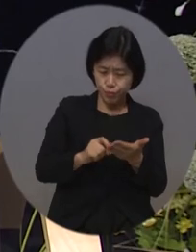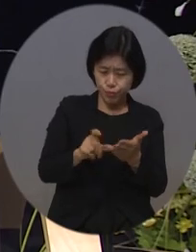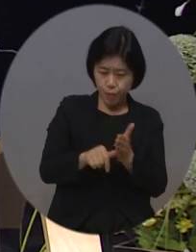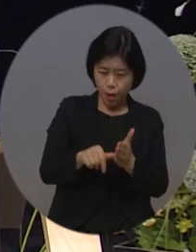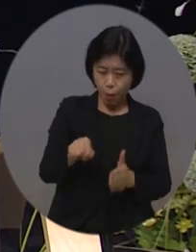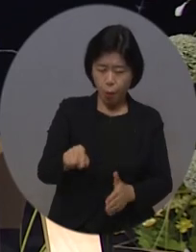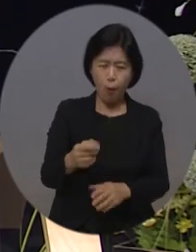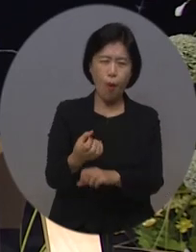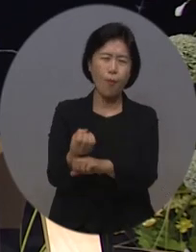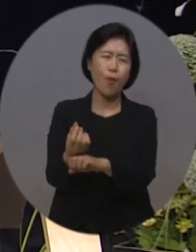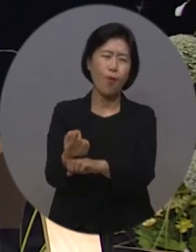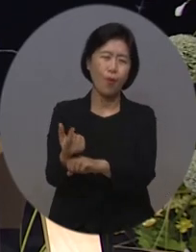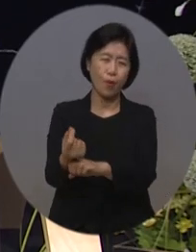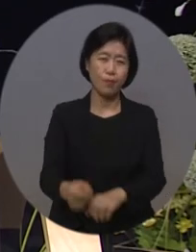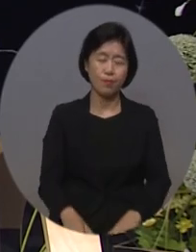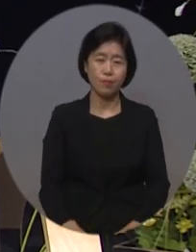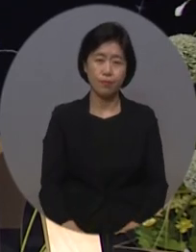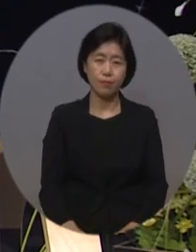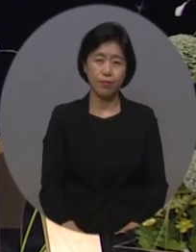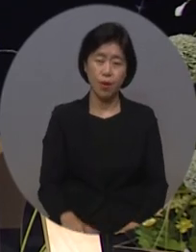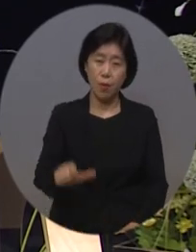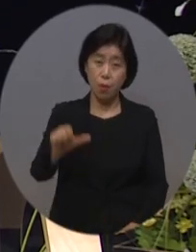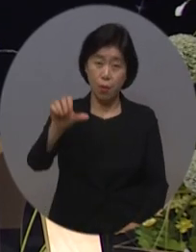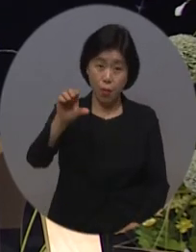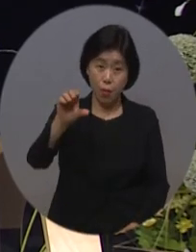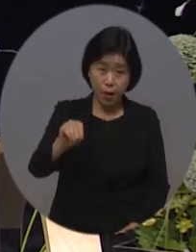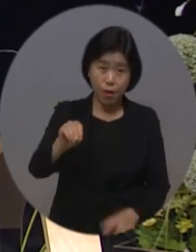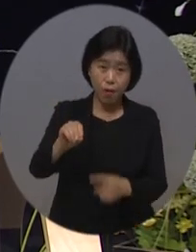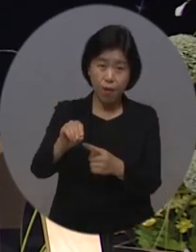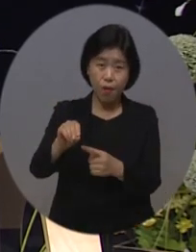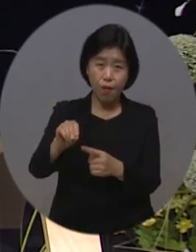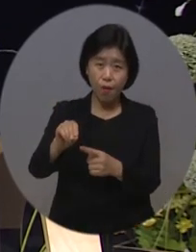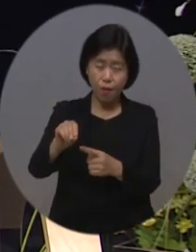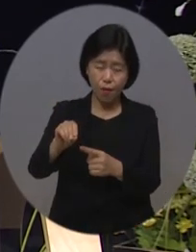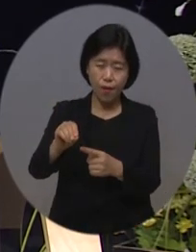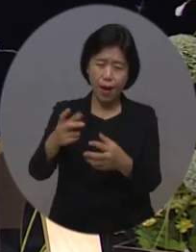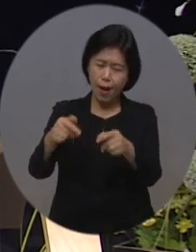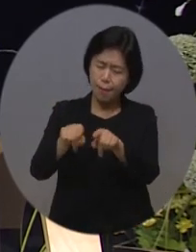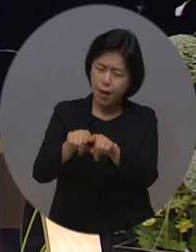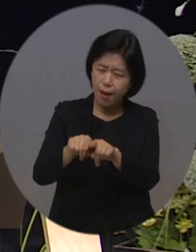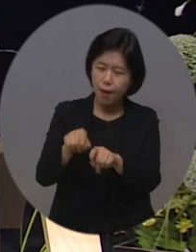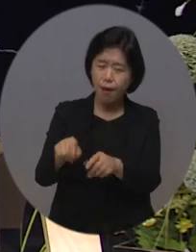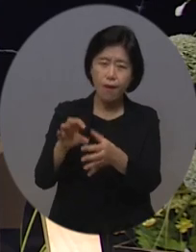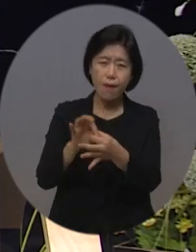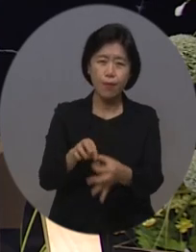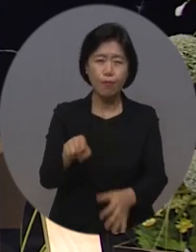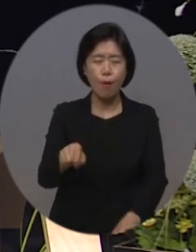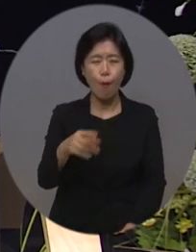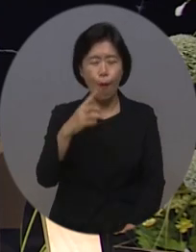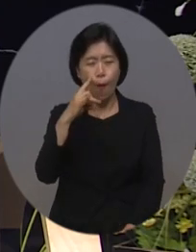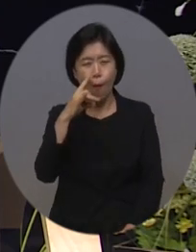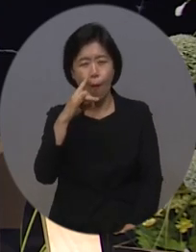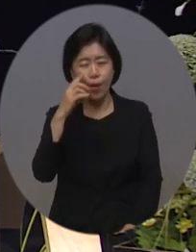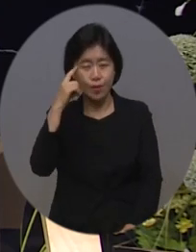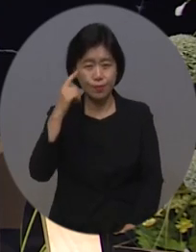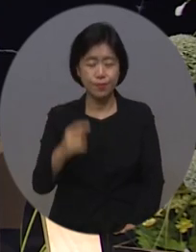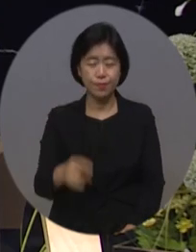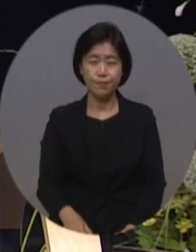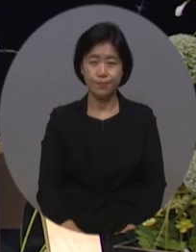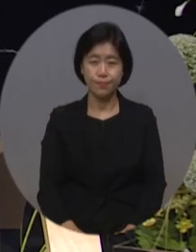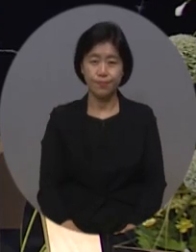이들이 어찌 이토록 결속하고 있었을까 물으며 탐구하고 있습니다. 그리고